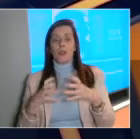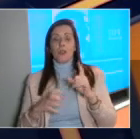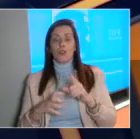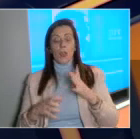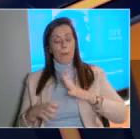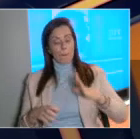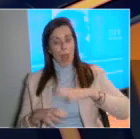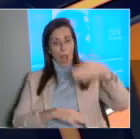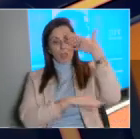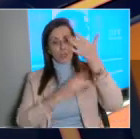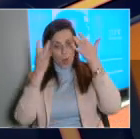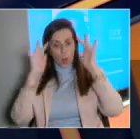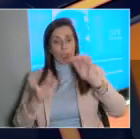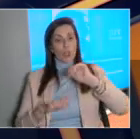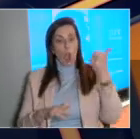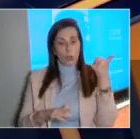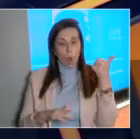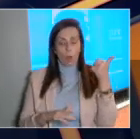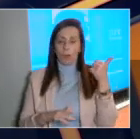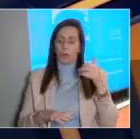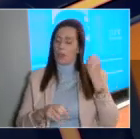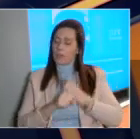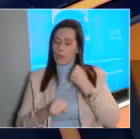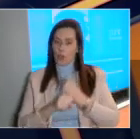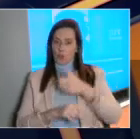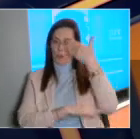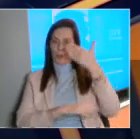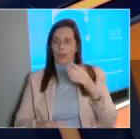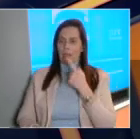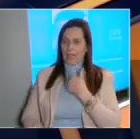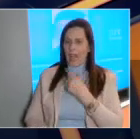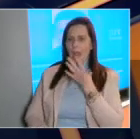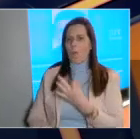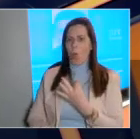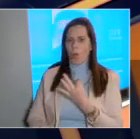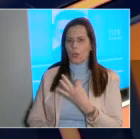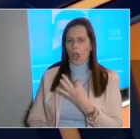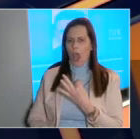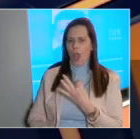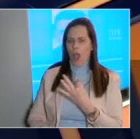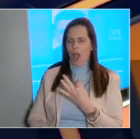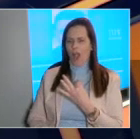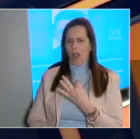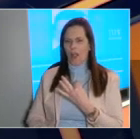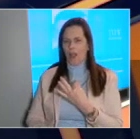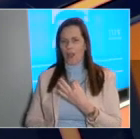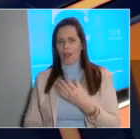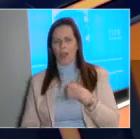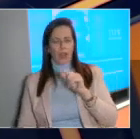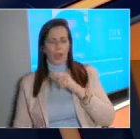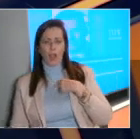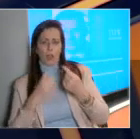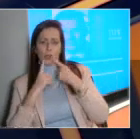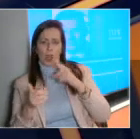שהיא ממלכתית, היא דואגת קודם כל לתפקודה של המדינה. רגע, אל תכנסי לי בדברים. לא, אני לא מתכוונת לנהל